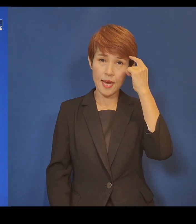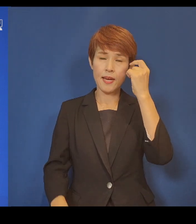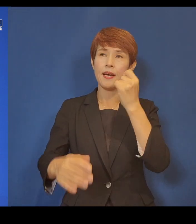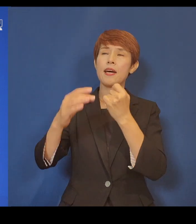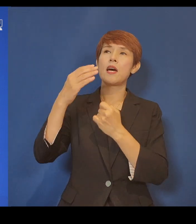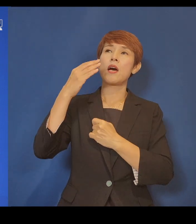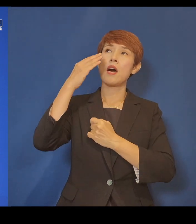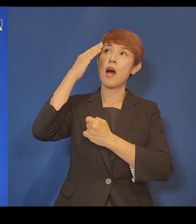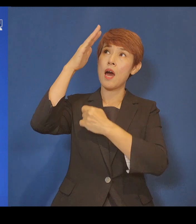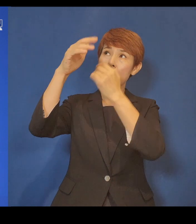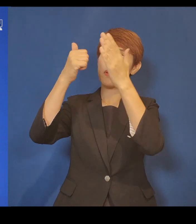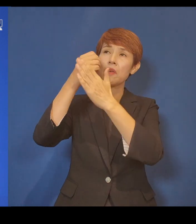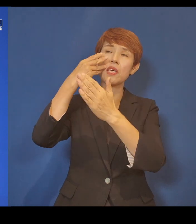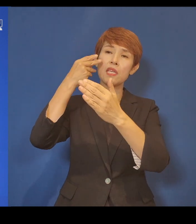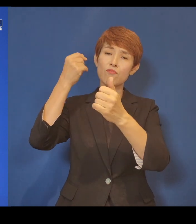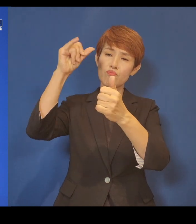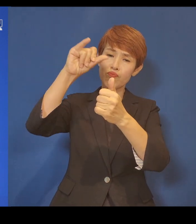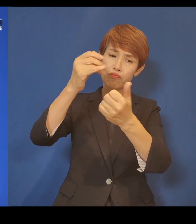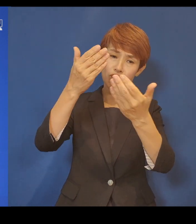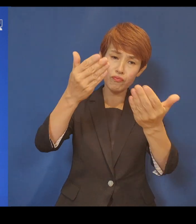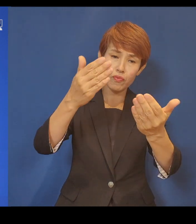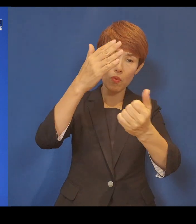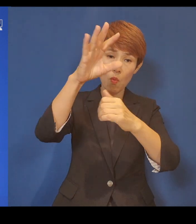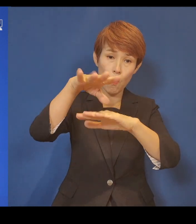받은 종을 내가 해칠 수 없다.